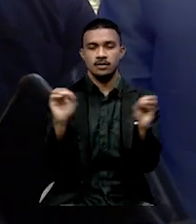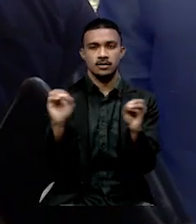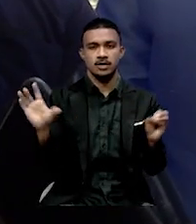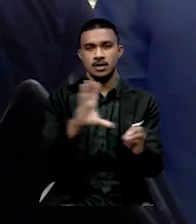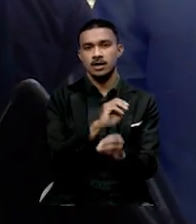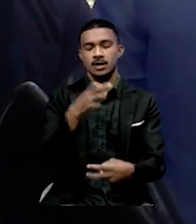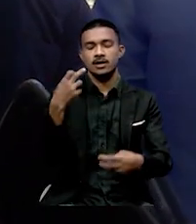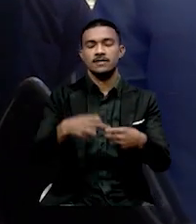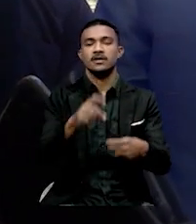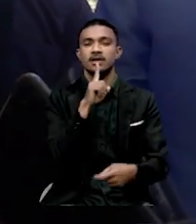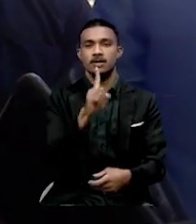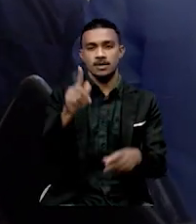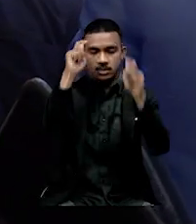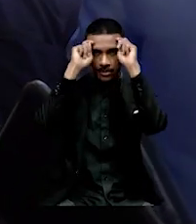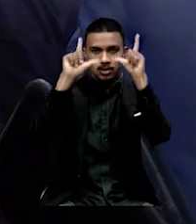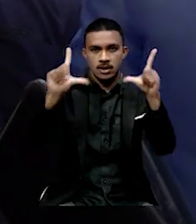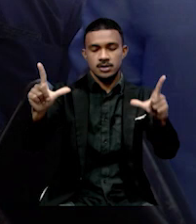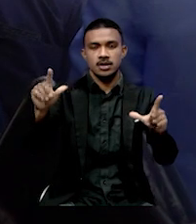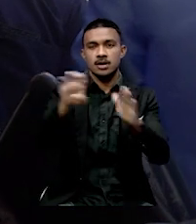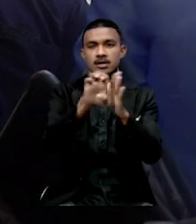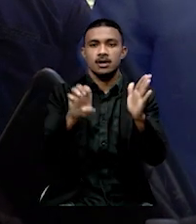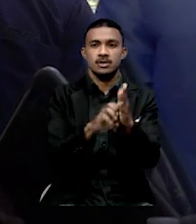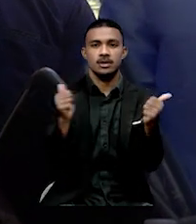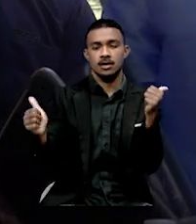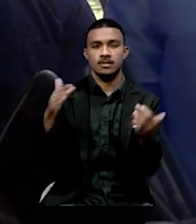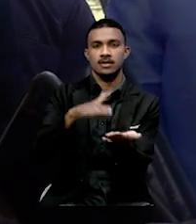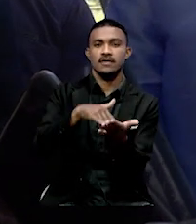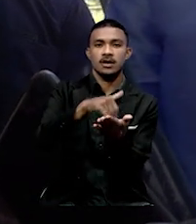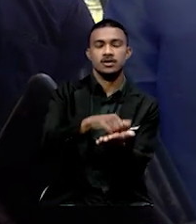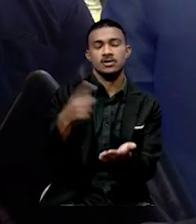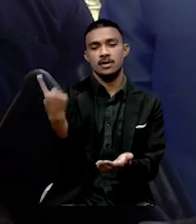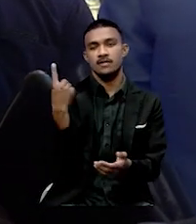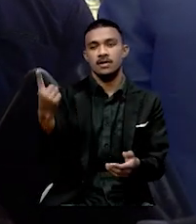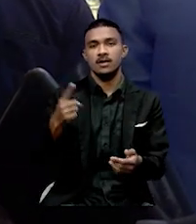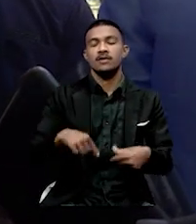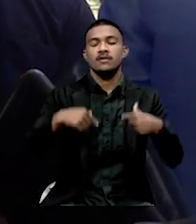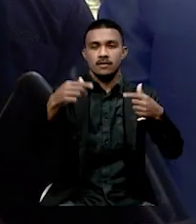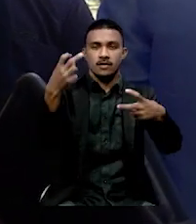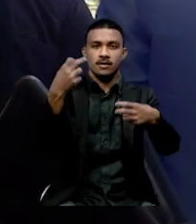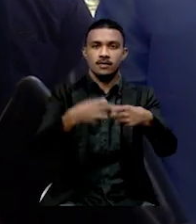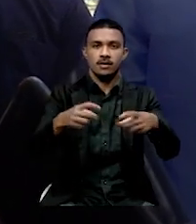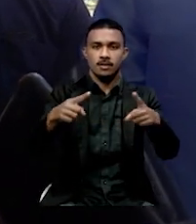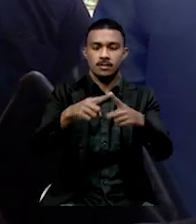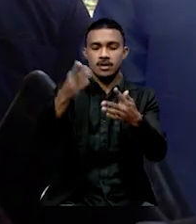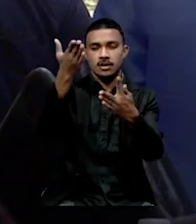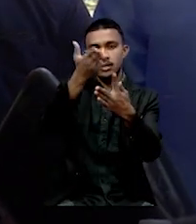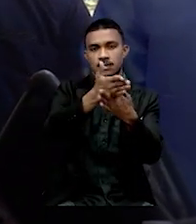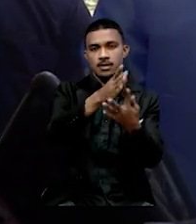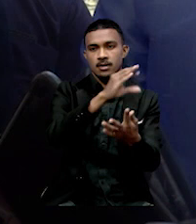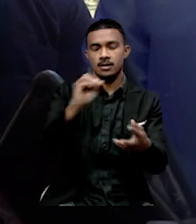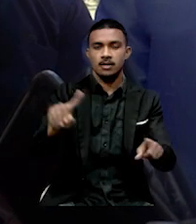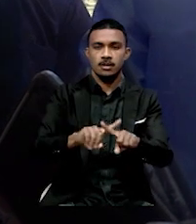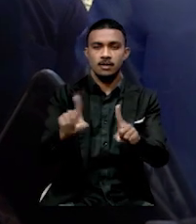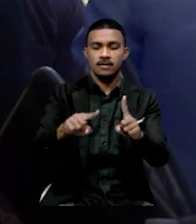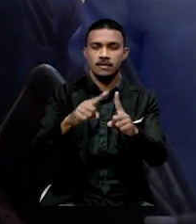te. Timor Leste è stato fragile, deve la testa fragile, infatti non è un pericolo per trattare bene, ma per in